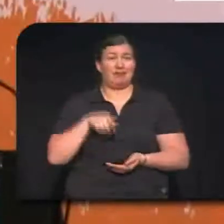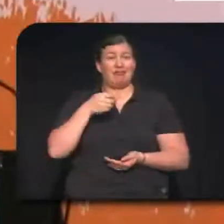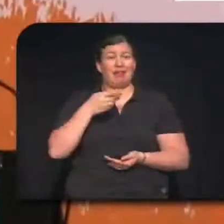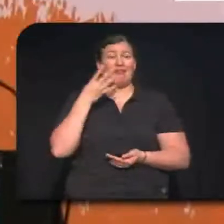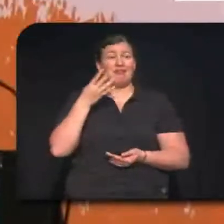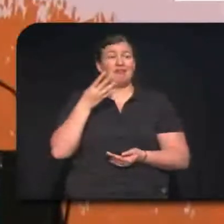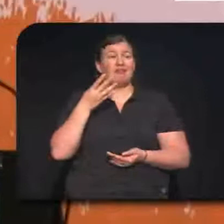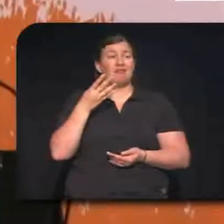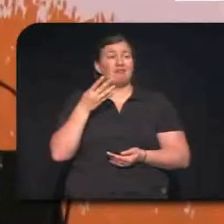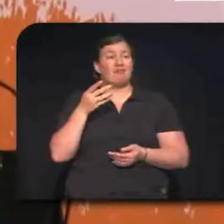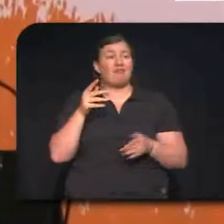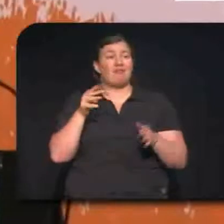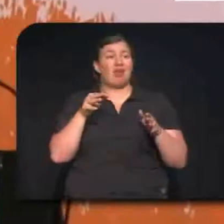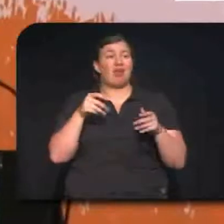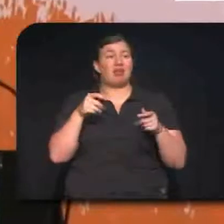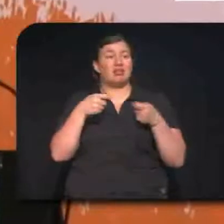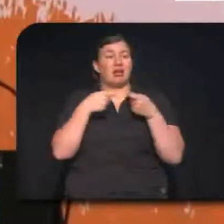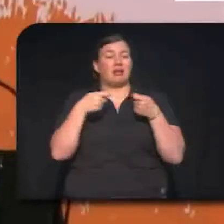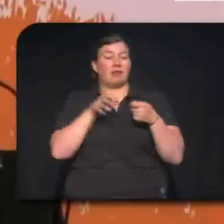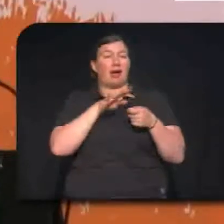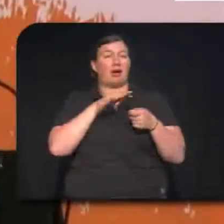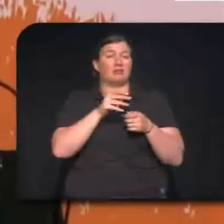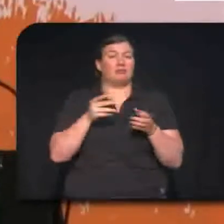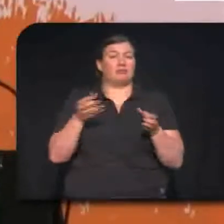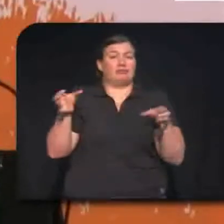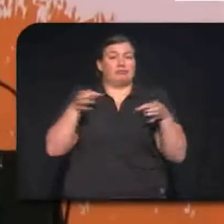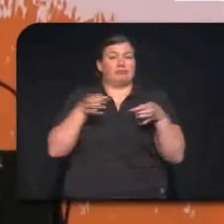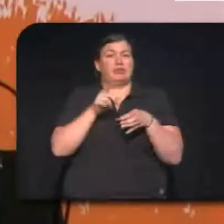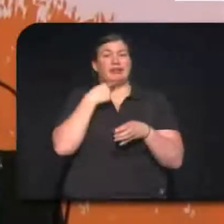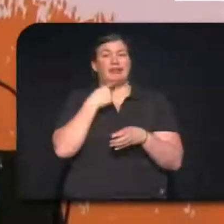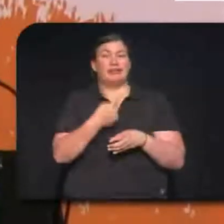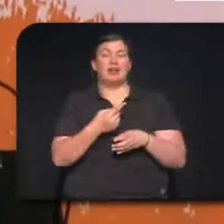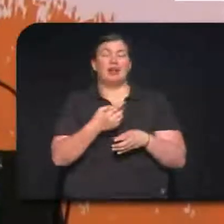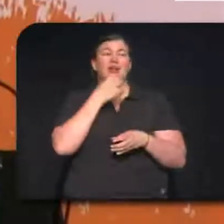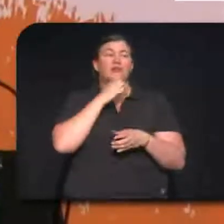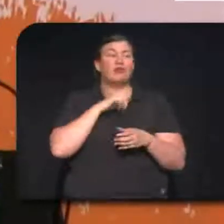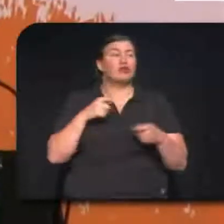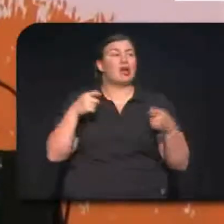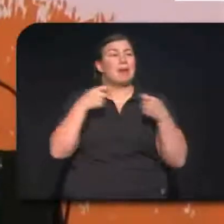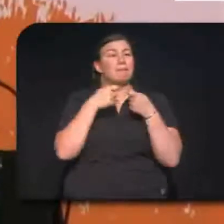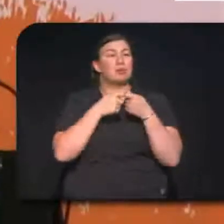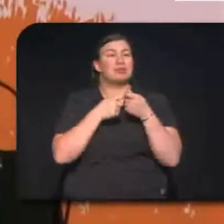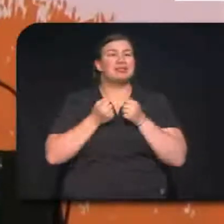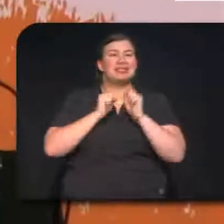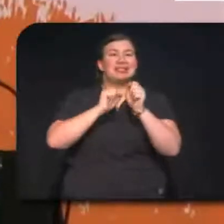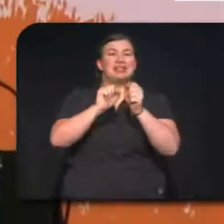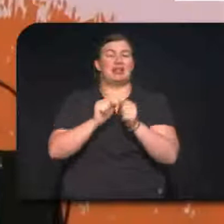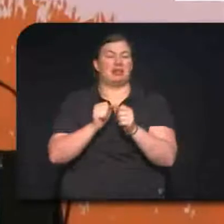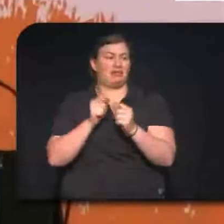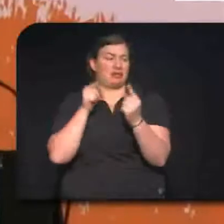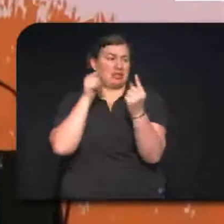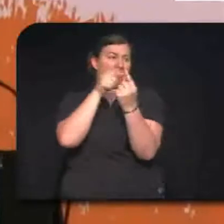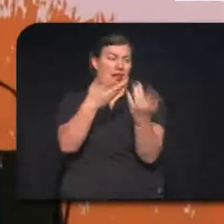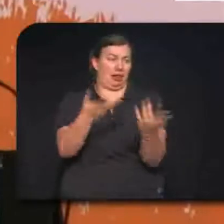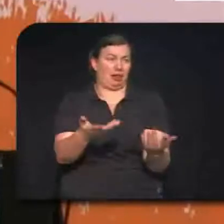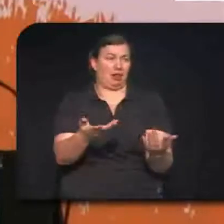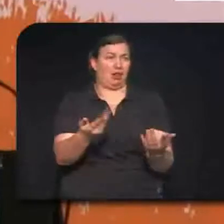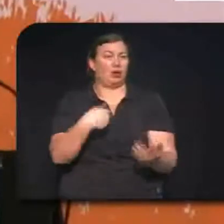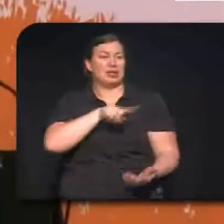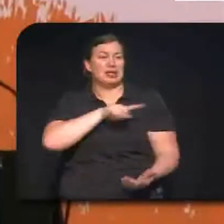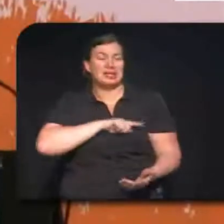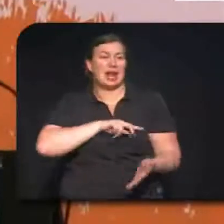Konsens geeinigt das dass sie eine Bundesratsinitiative anstreben wollen oder dass sie selbst politisch vertreten dass Grundgesetz